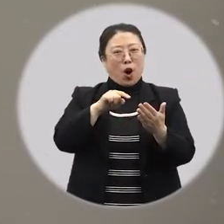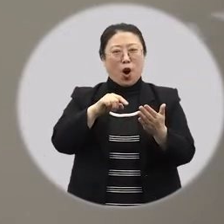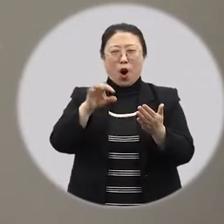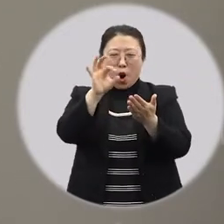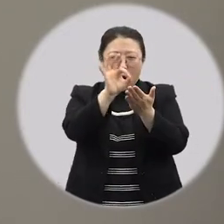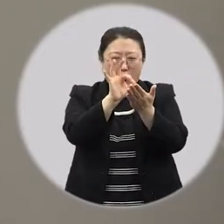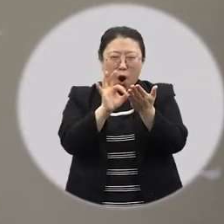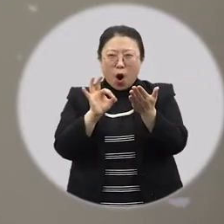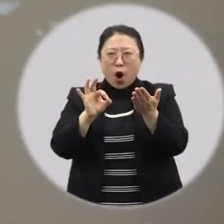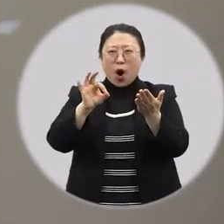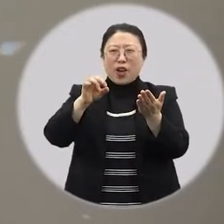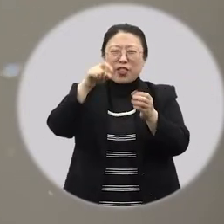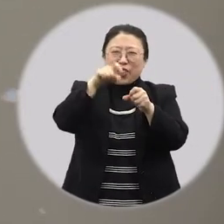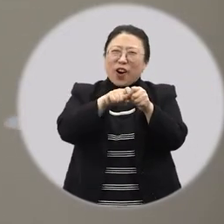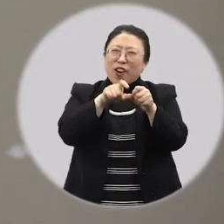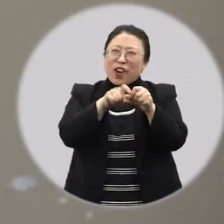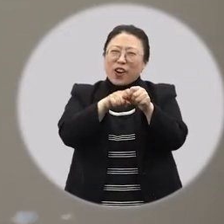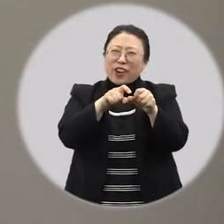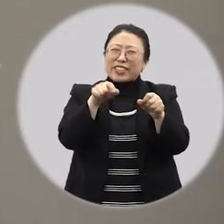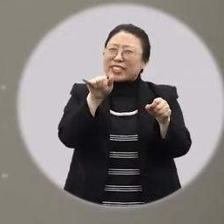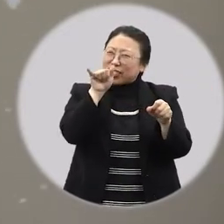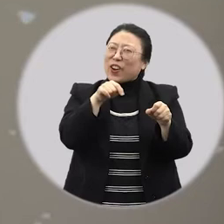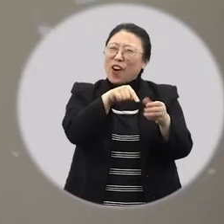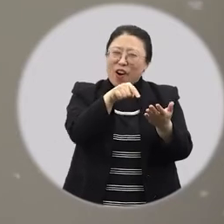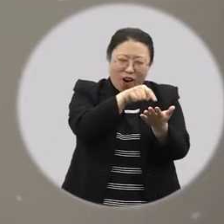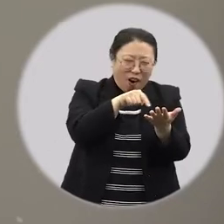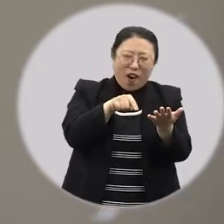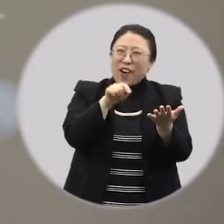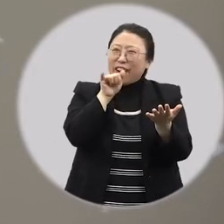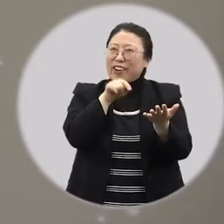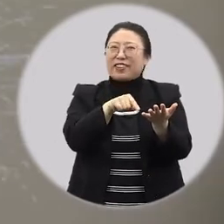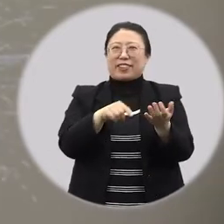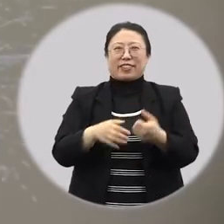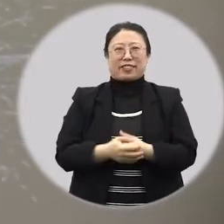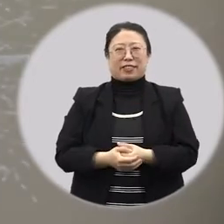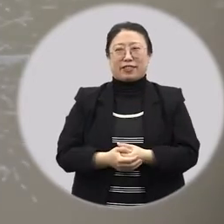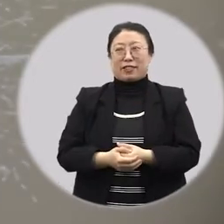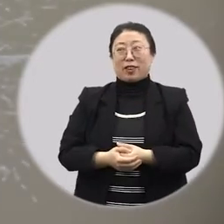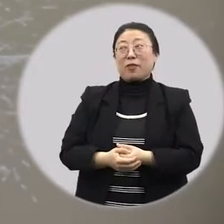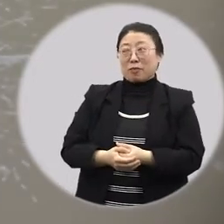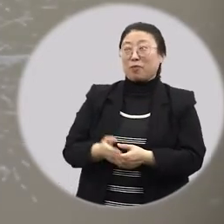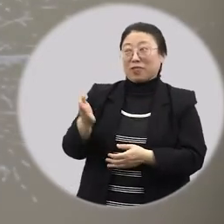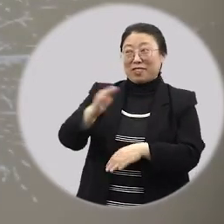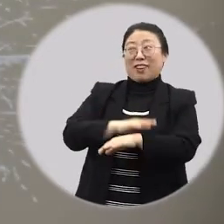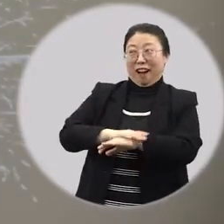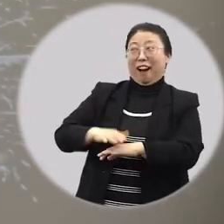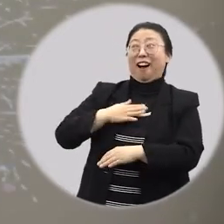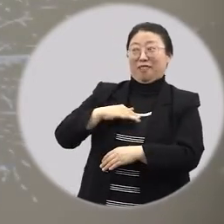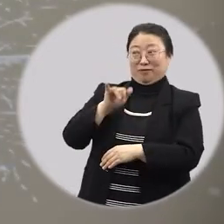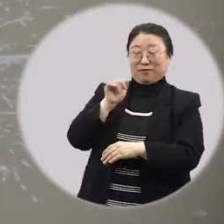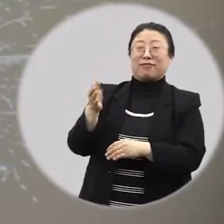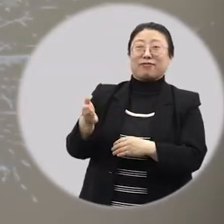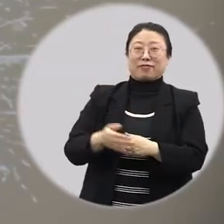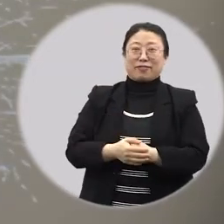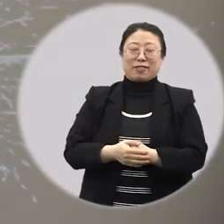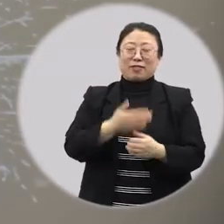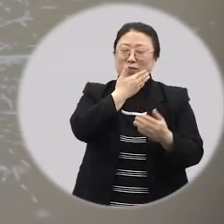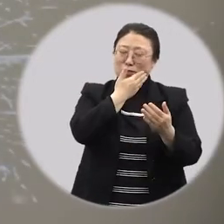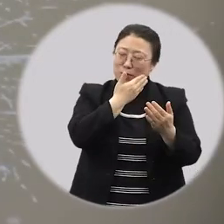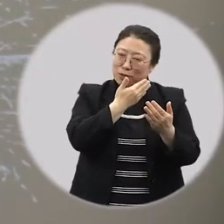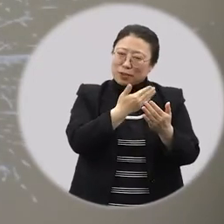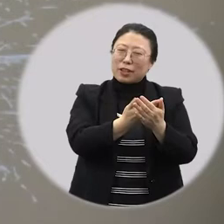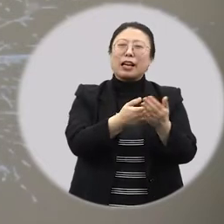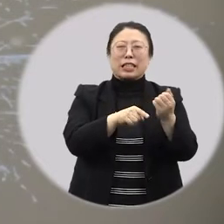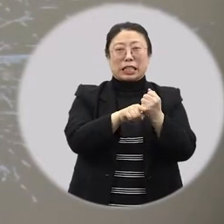있어요 팥죽에 동글동글한 떡 같은 것도 들어있잖아요 장생이가 잘 알고 있네요 중요한